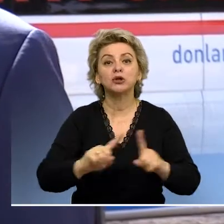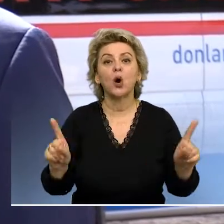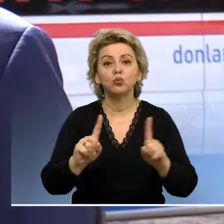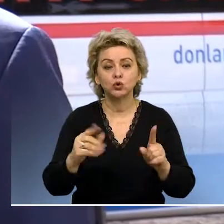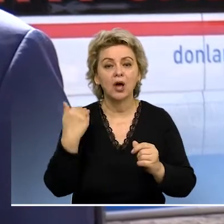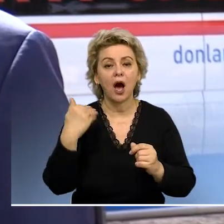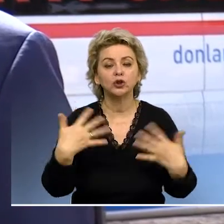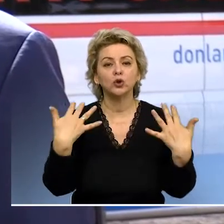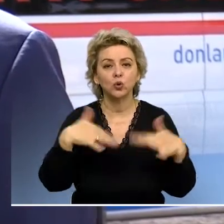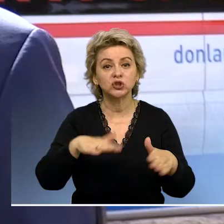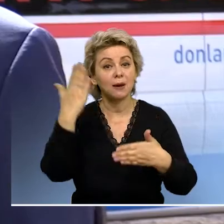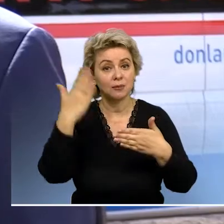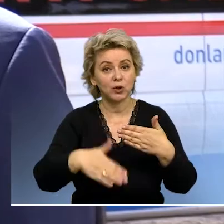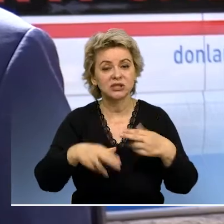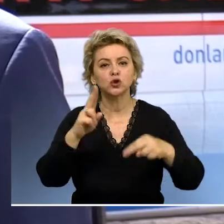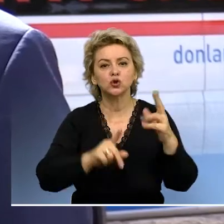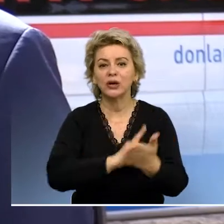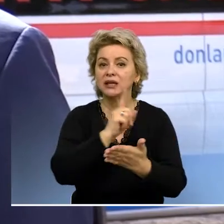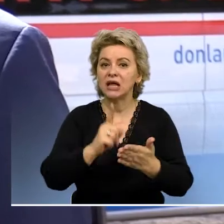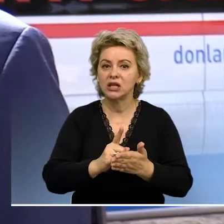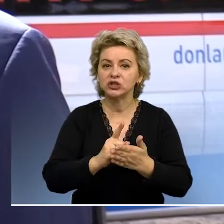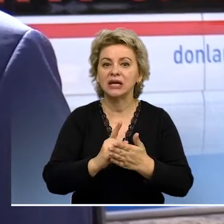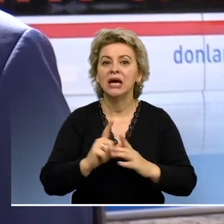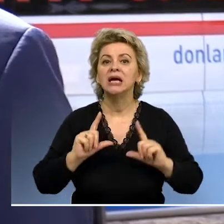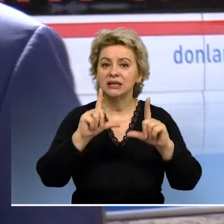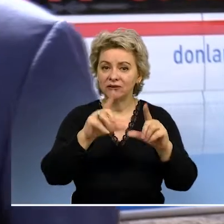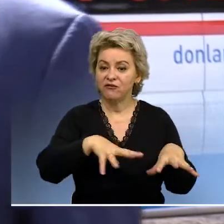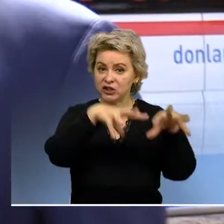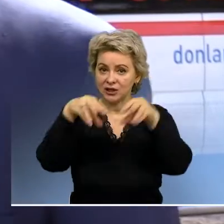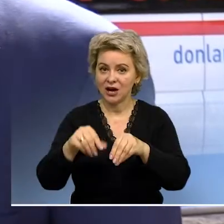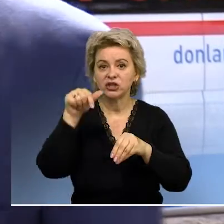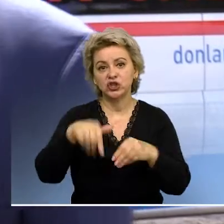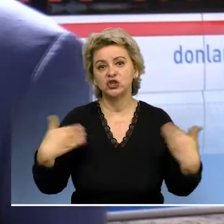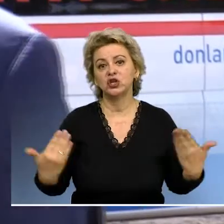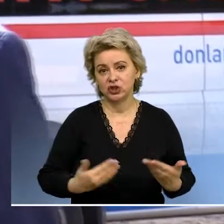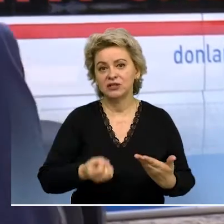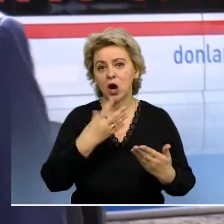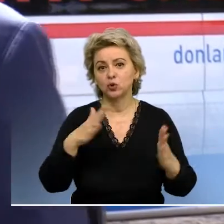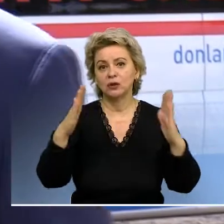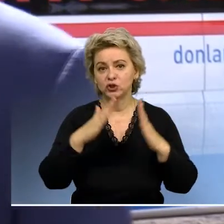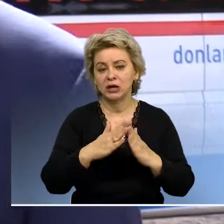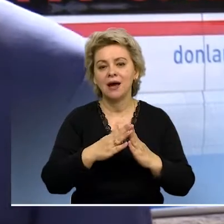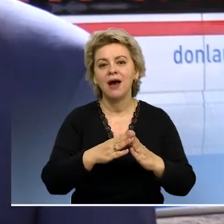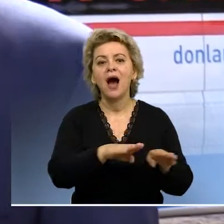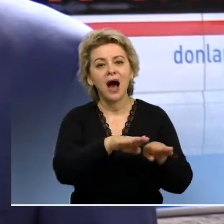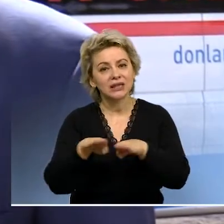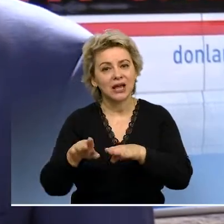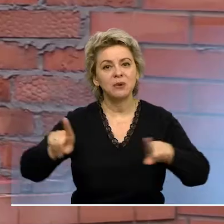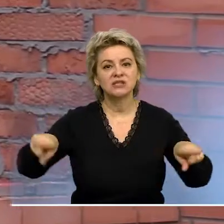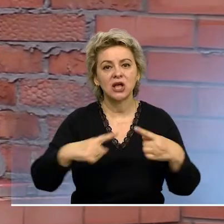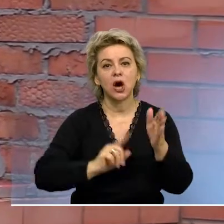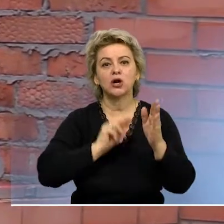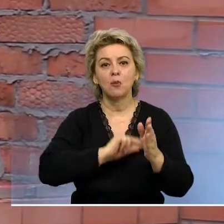сантехника. Тоже очень важно, потому что они уже после завершения стройки должны приехать и здесь жить в благоустроенном